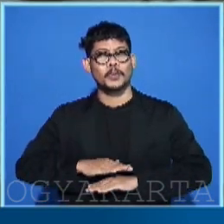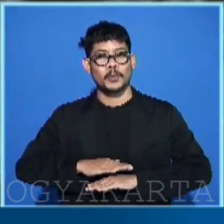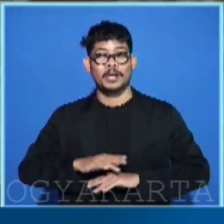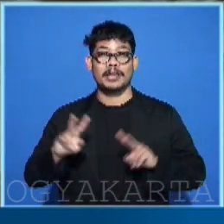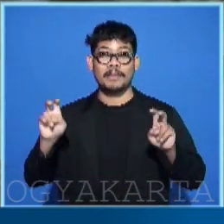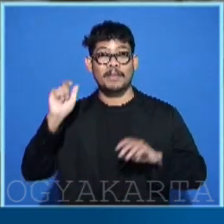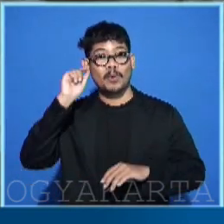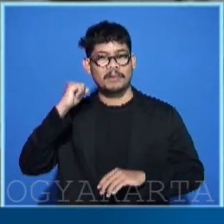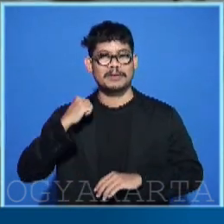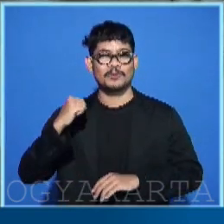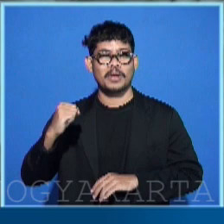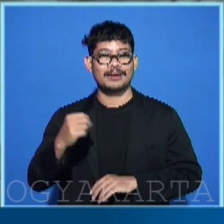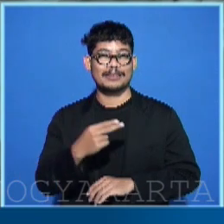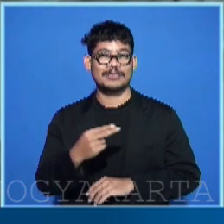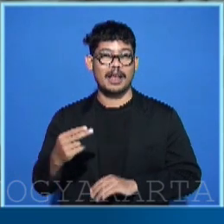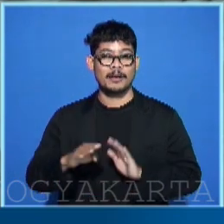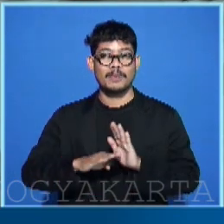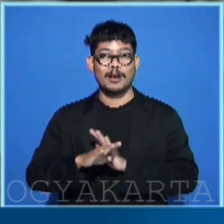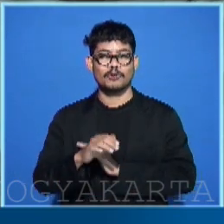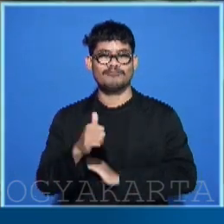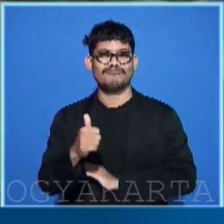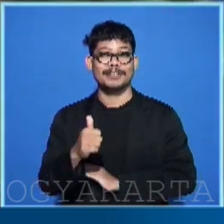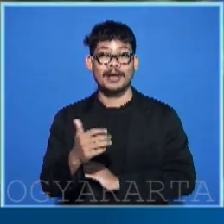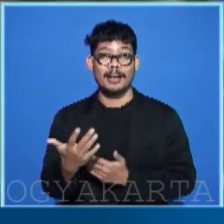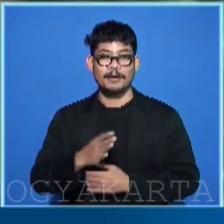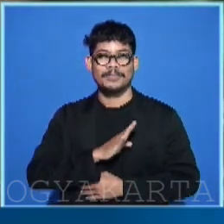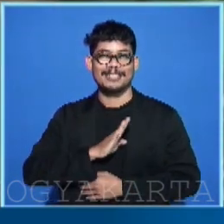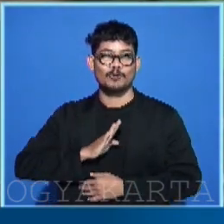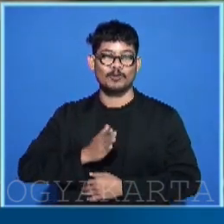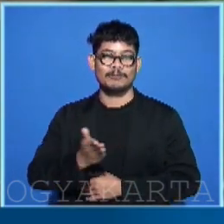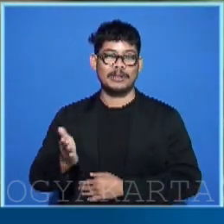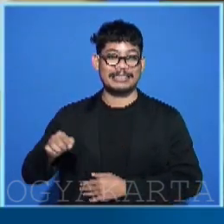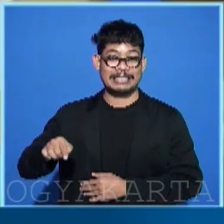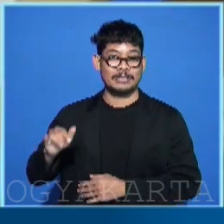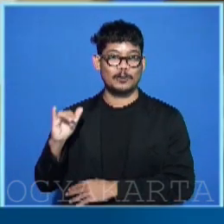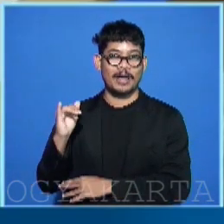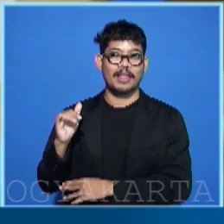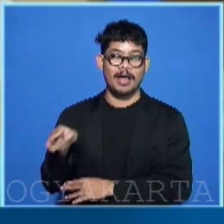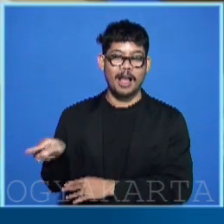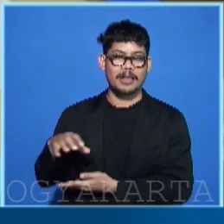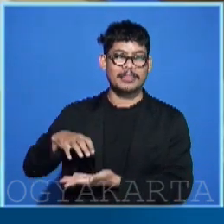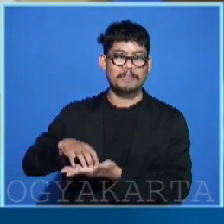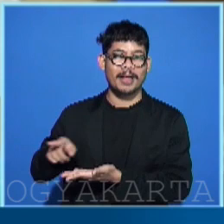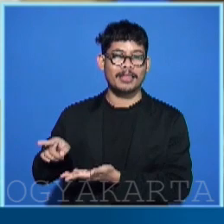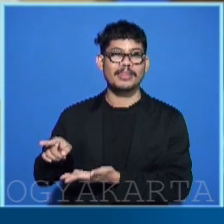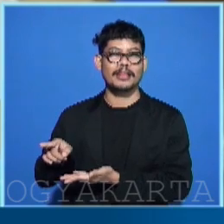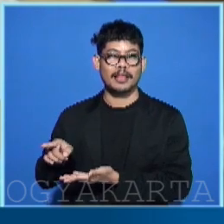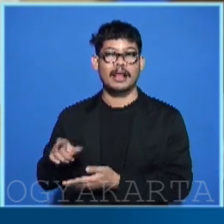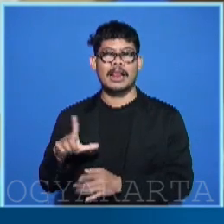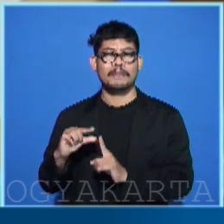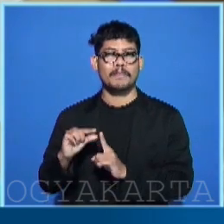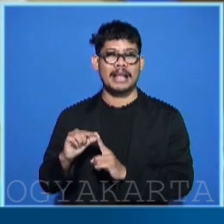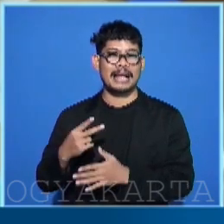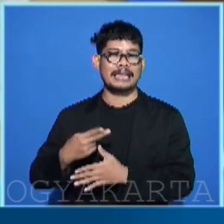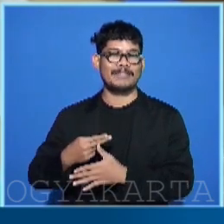Indonesia maju acara ini digelar jajaran pengurus Dharma wanita persatuan DIY bertempat di auditorium lpptvri Stasiun Daerah